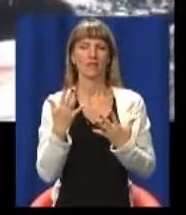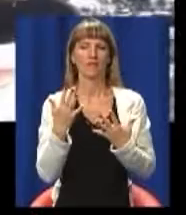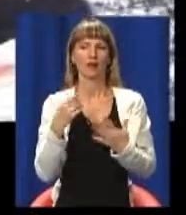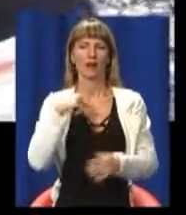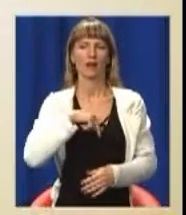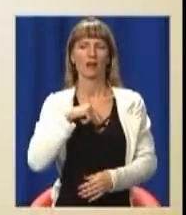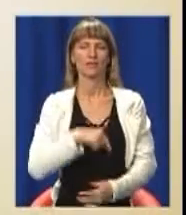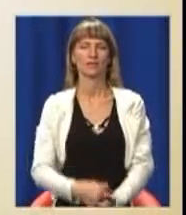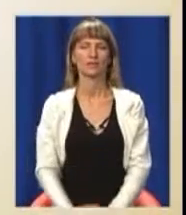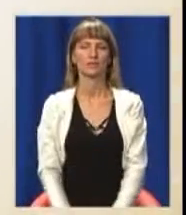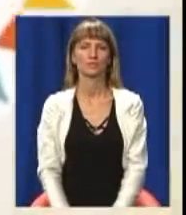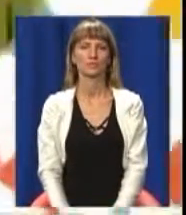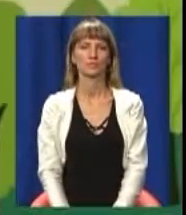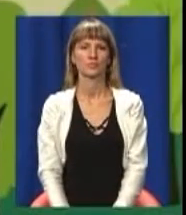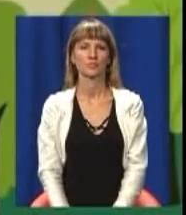темпераментом.